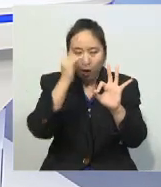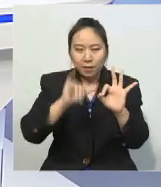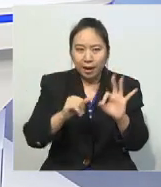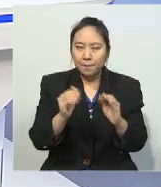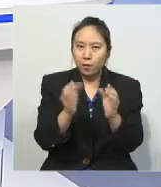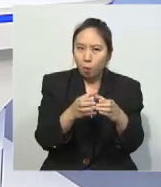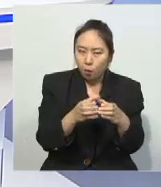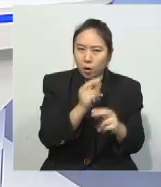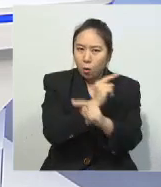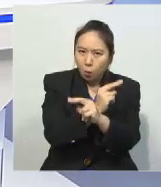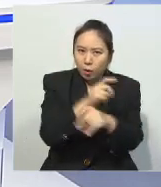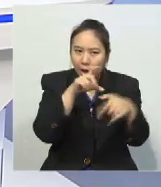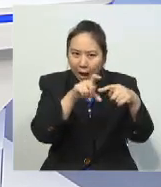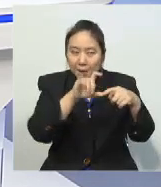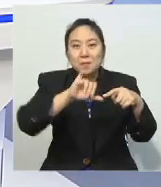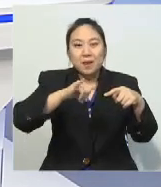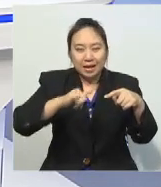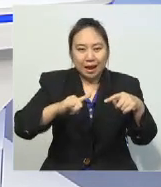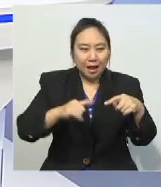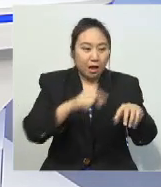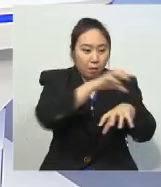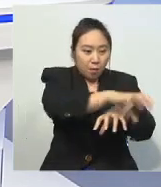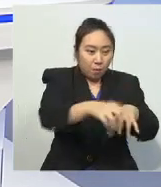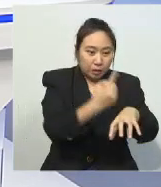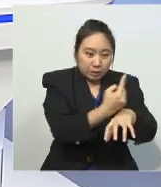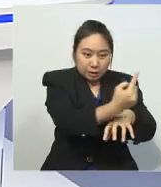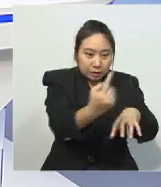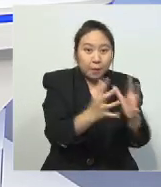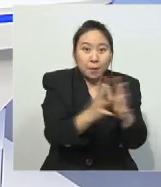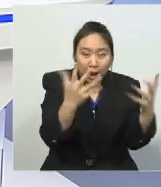ารเสร็จสับเรียบร้อยแล้วบางทีอาจจะไม่ได้ปาร์ตี้ลิสต์เลยก็ได้เพราะว่าเขตได้ไปเยอะแล้วอันนี้ต้องติดตามกันต่อนะครับ